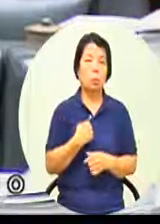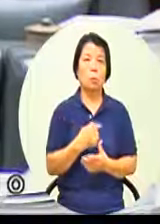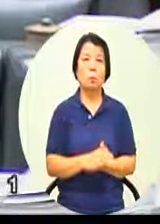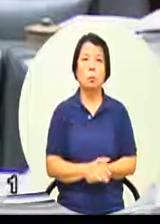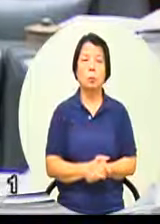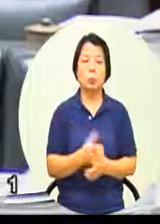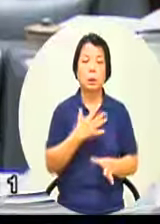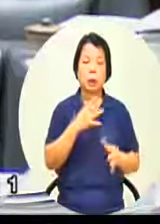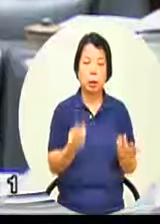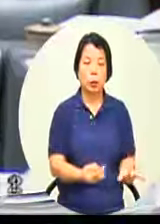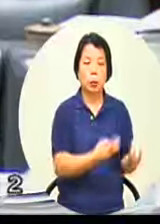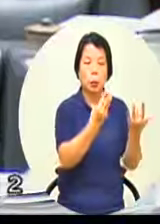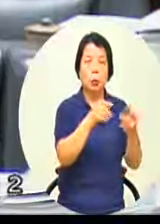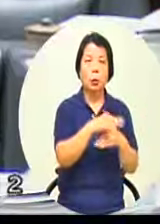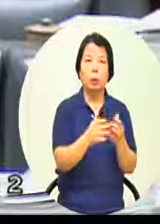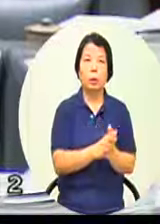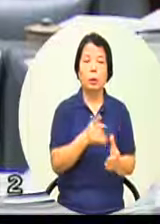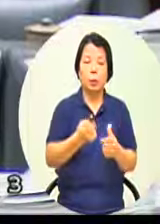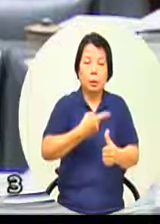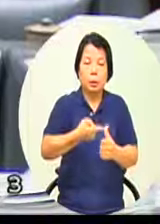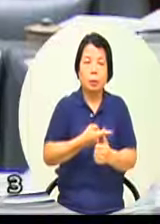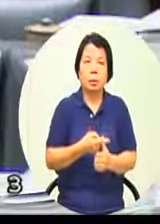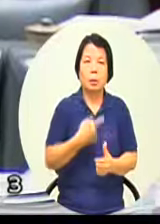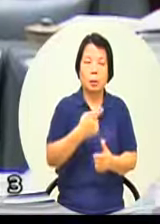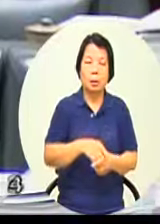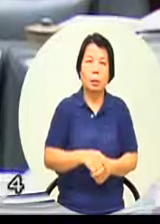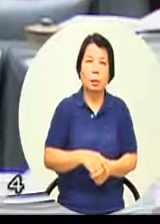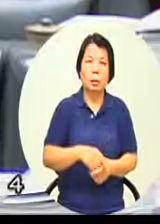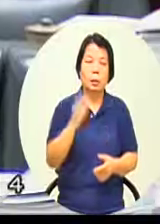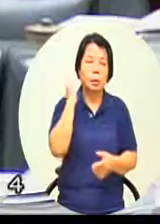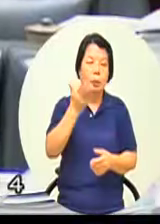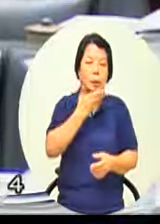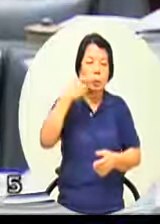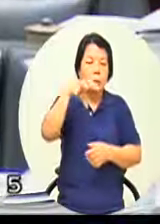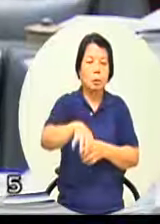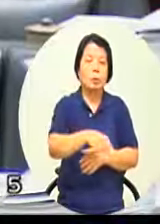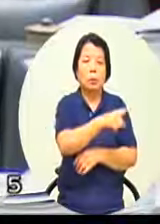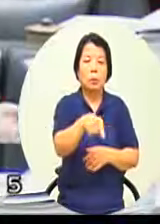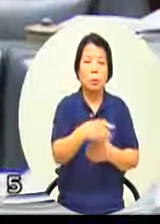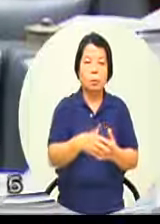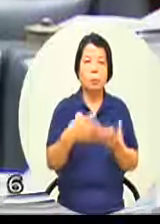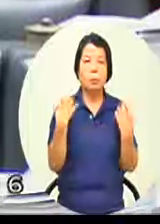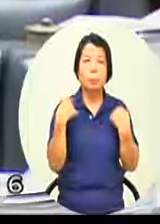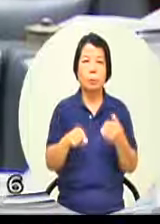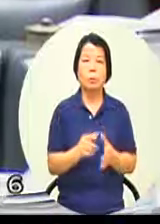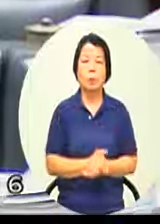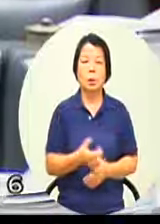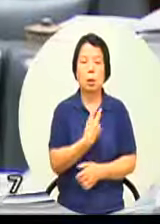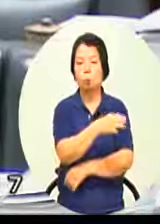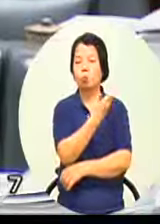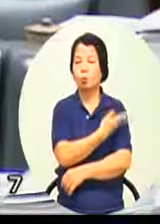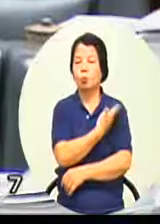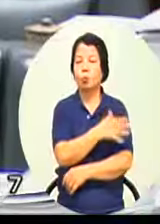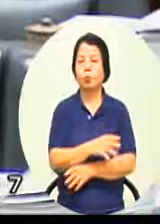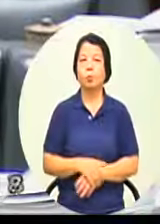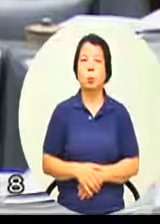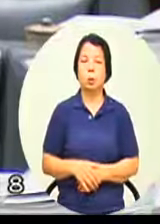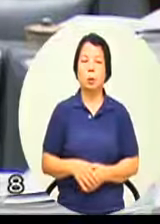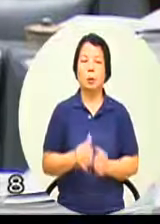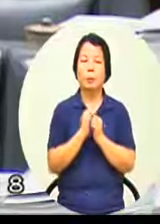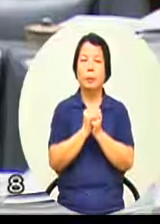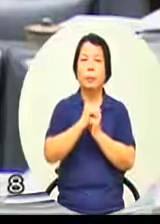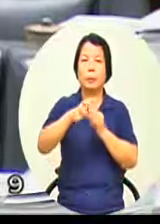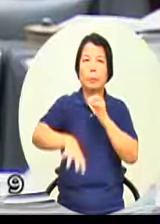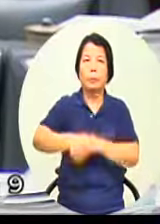水底最高地，所以爱叫最高水利局或水利会来处理，所以就没有人要管他。所以这点我拜托吼，决